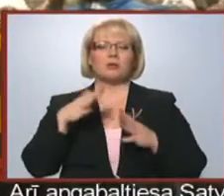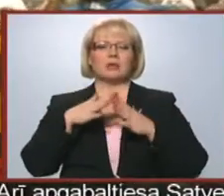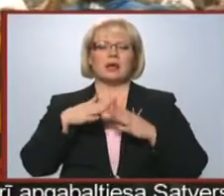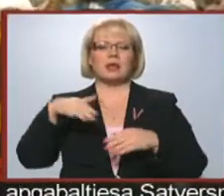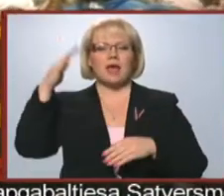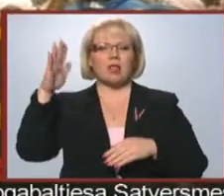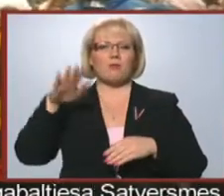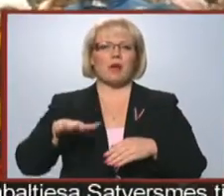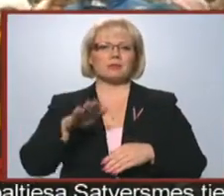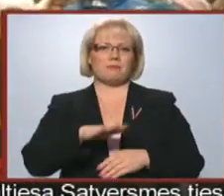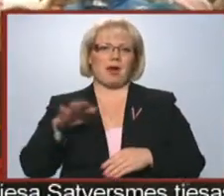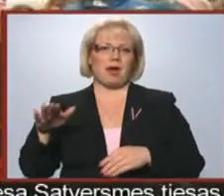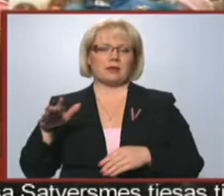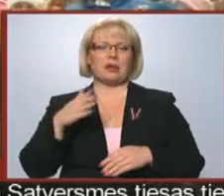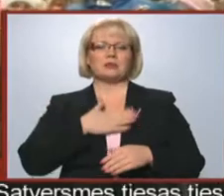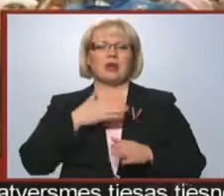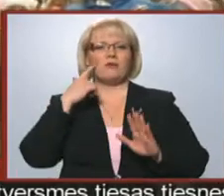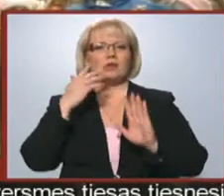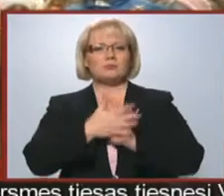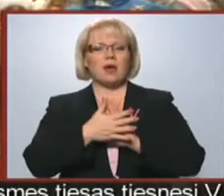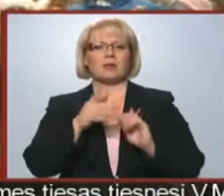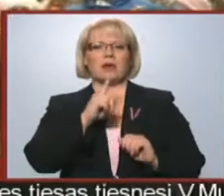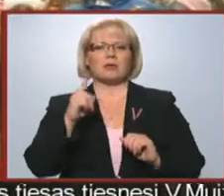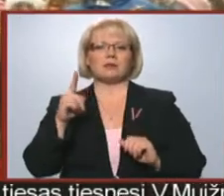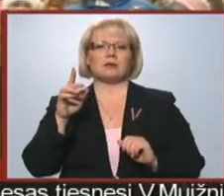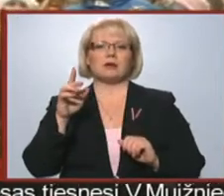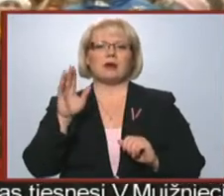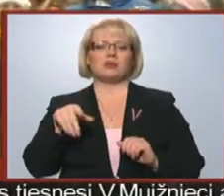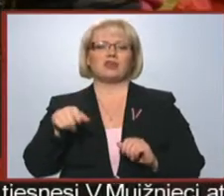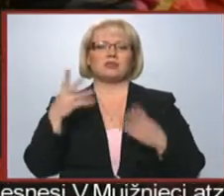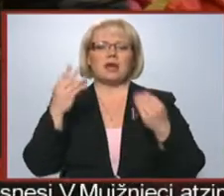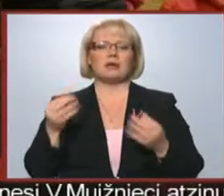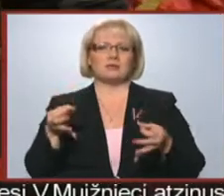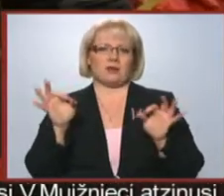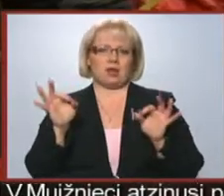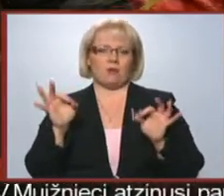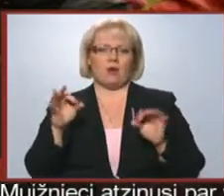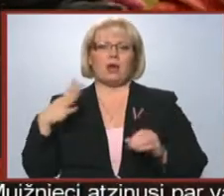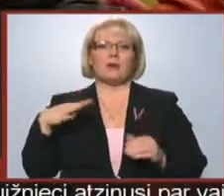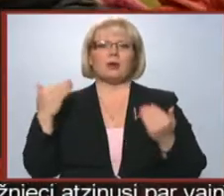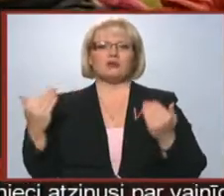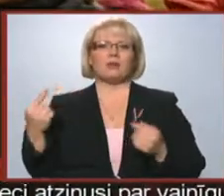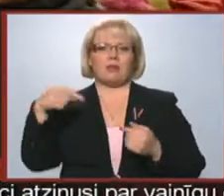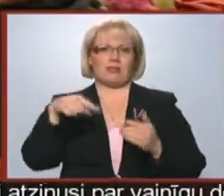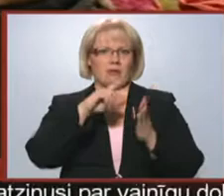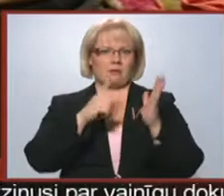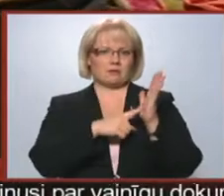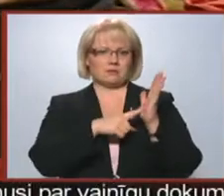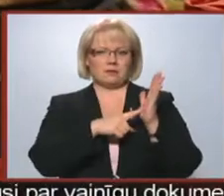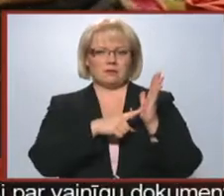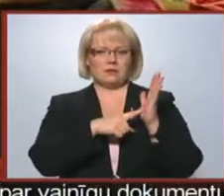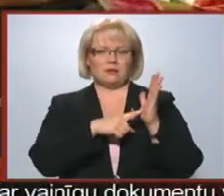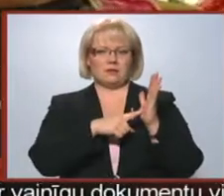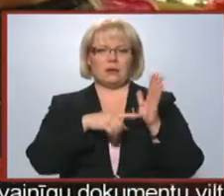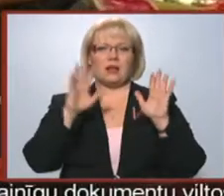un mazi bērni, katrs ar savu izpratni par šīs dienas nozīmīgumu. Kāpēc jūs šodien te esat atnākuši?